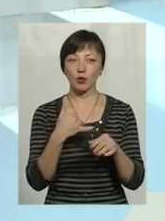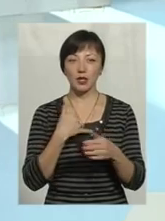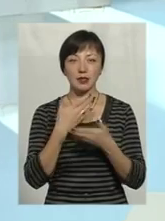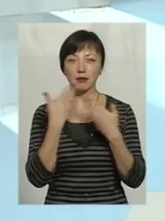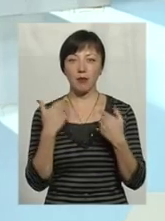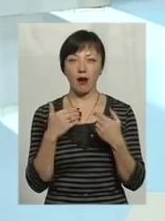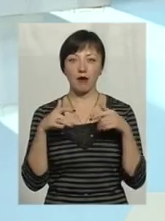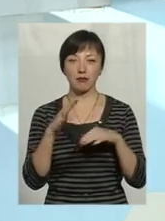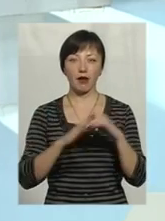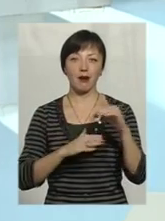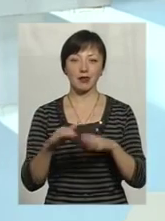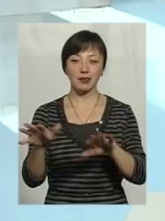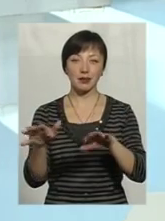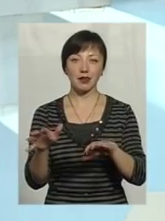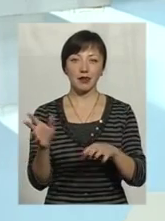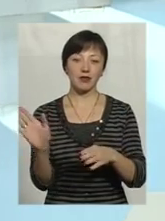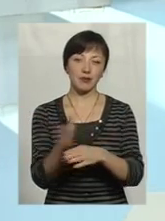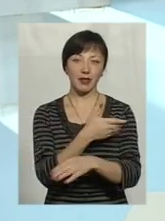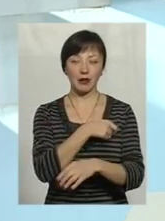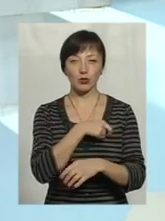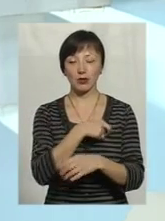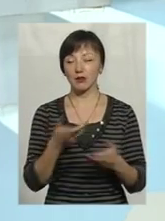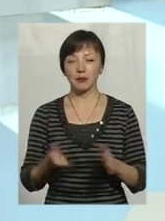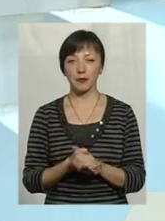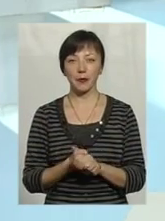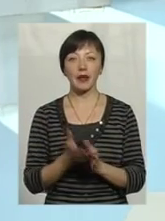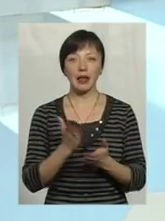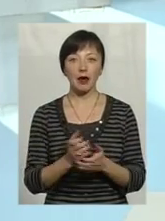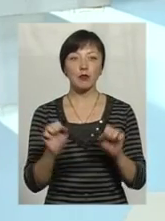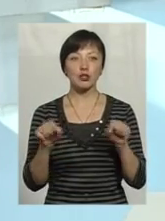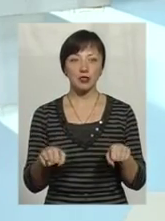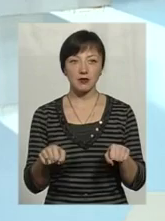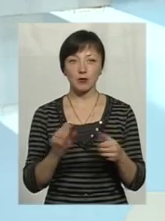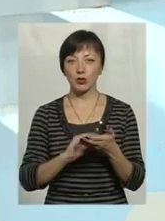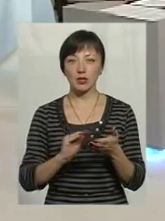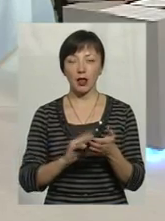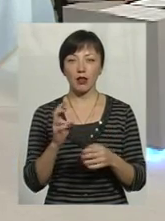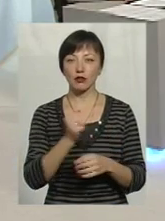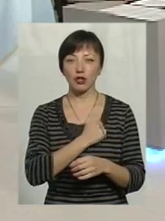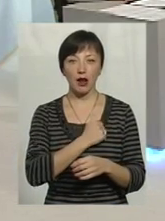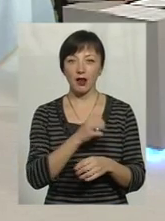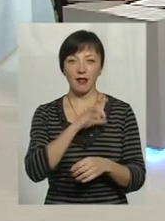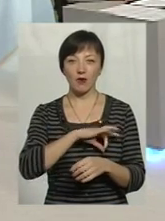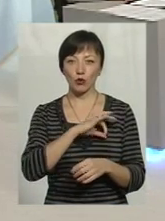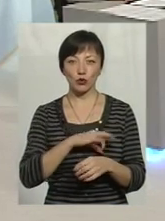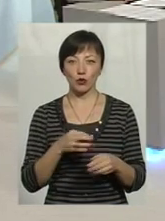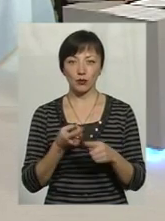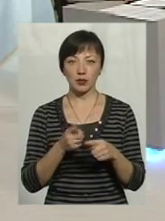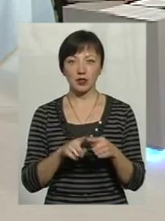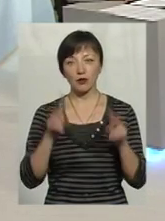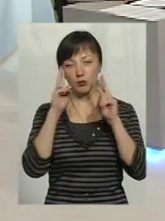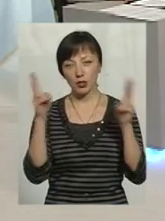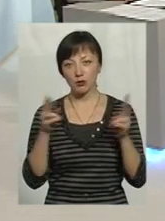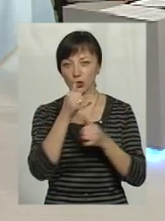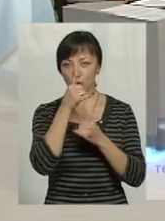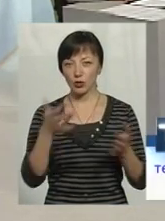такої так практики відкликання депутатів. Є просто можливість прописана. На жаль, не використовуємо її, чи не вміємо,